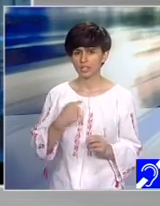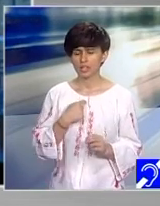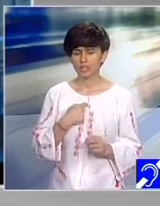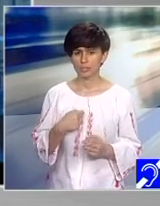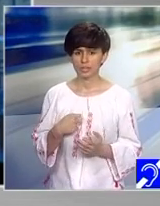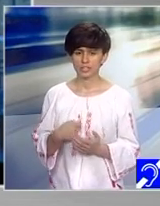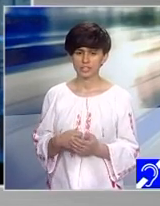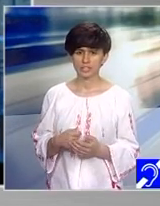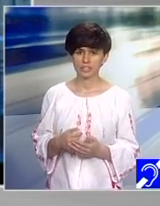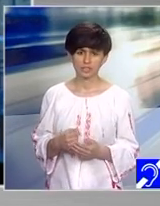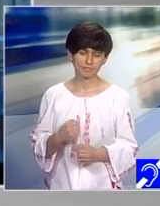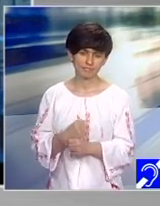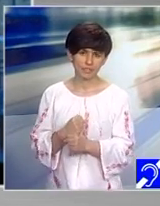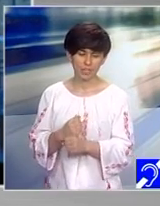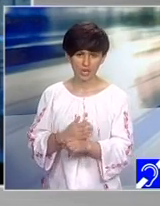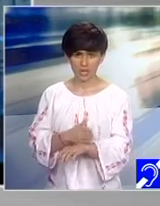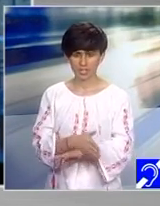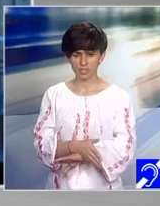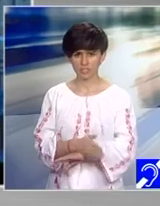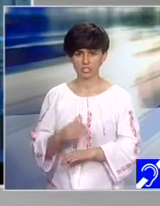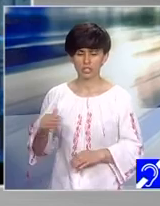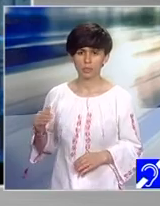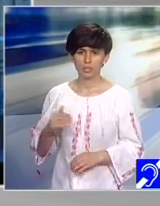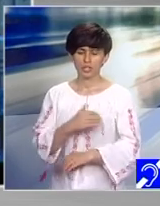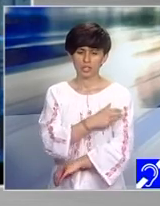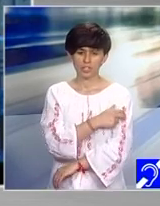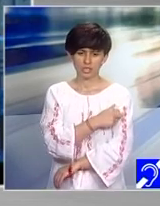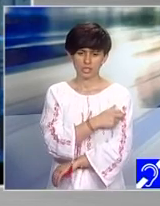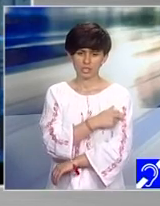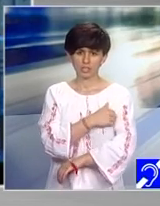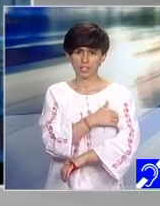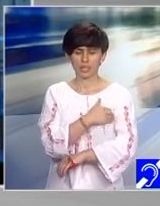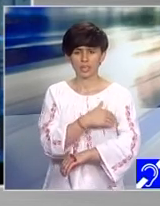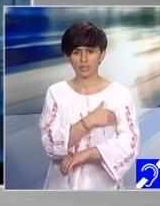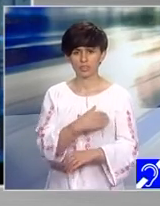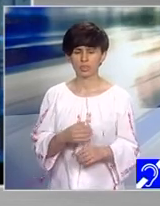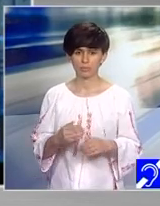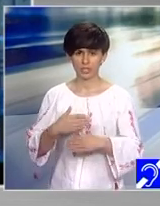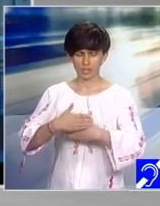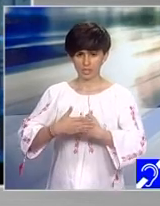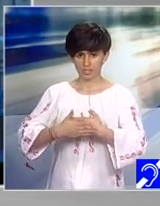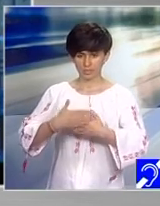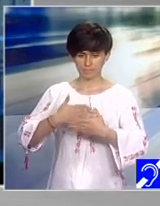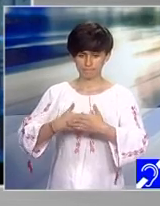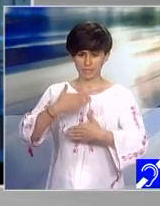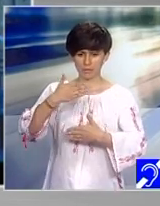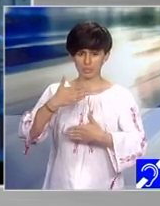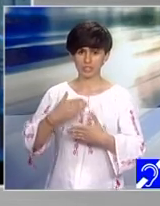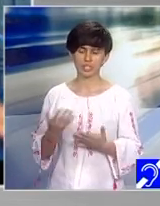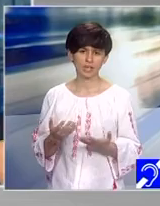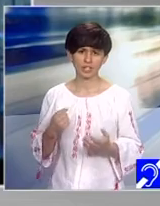nu le poate face accesibile elevilor pe tablete. Tablete care ajung să coste mai nimic, să coste